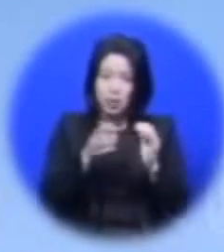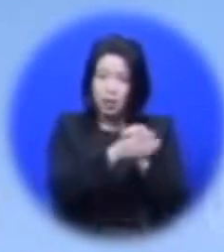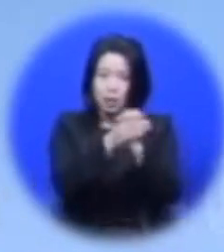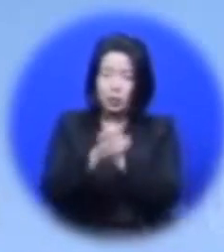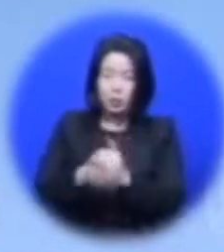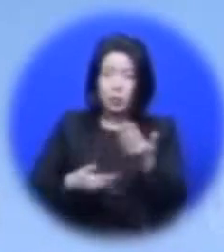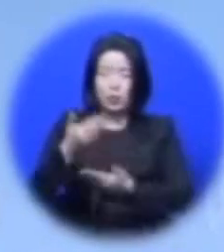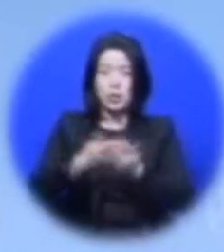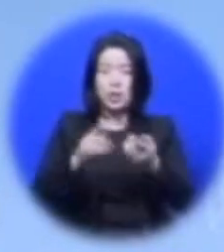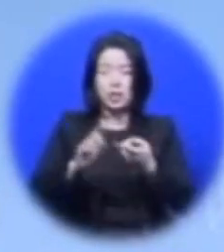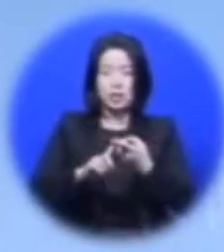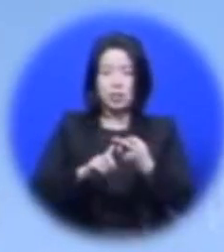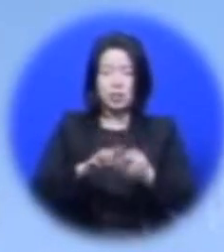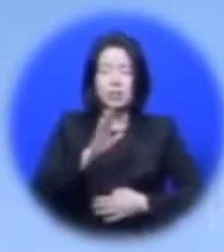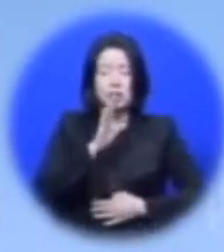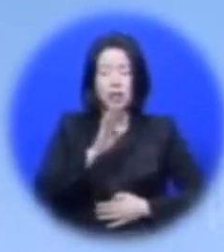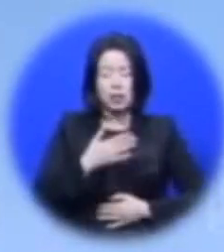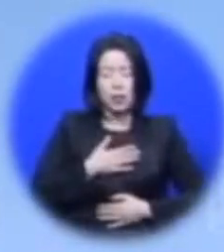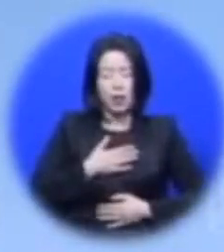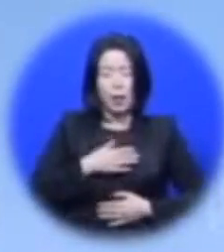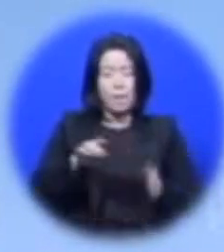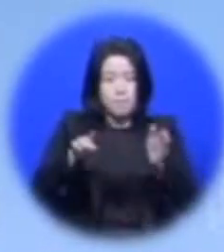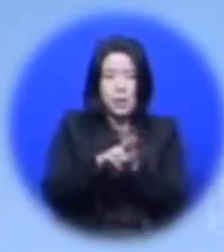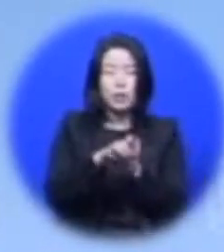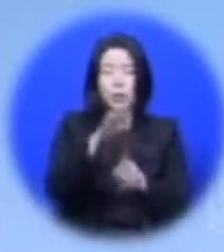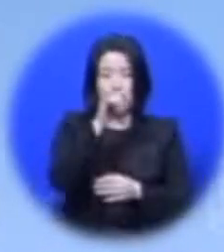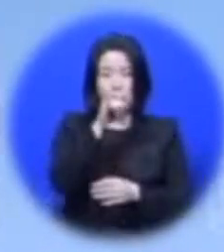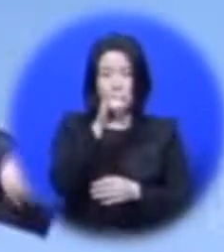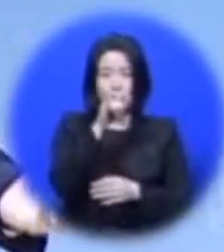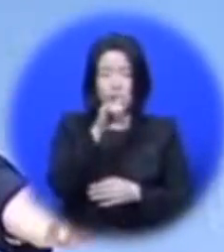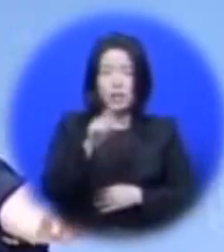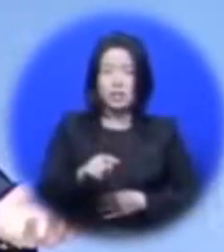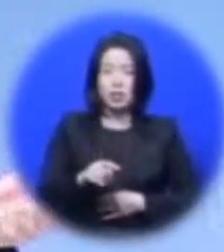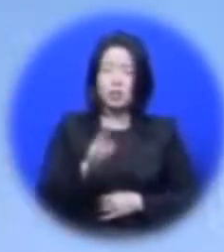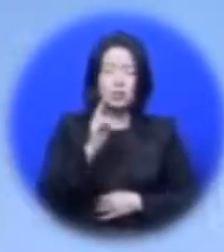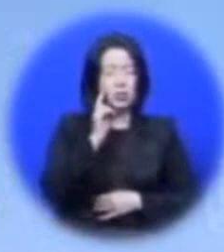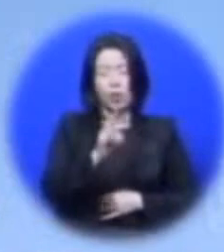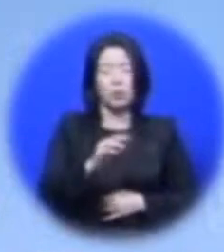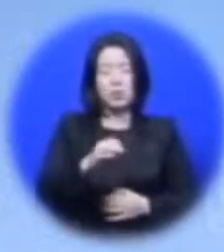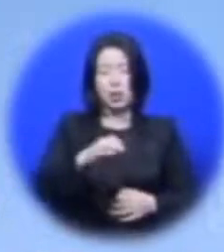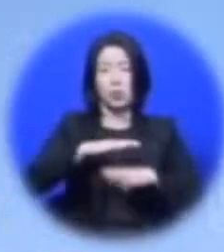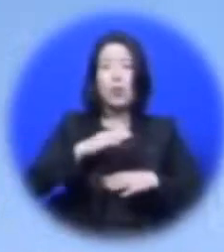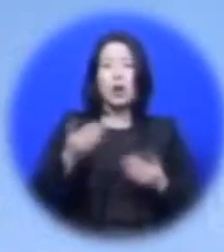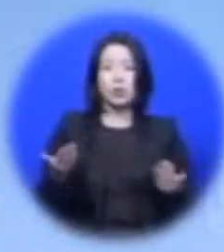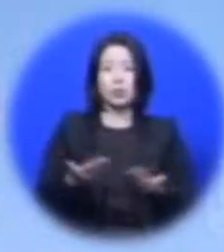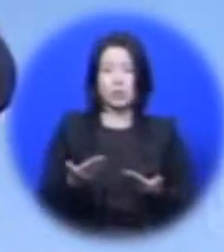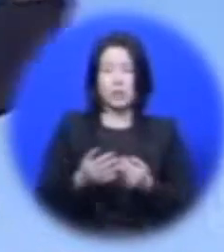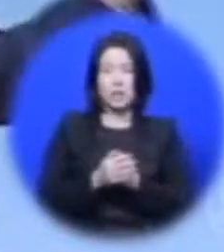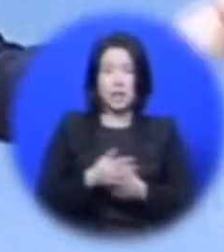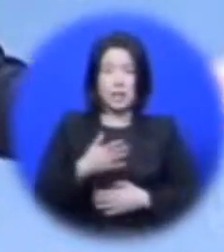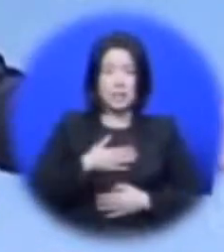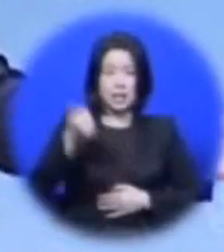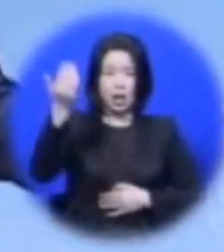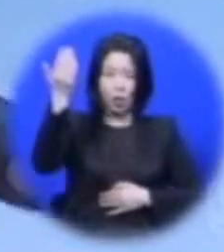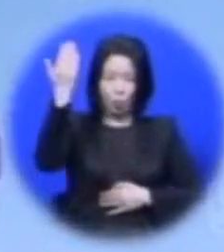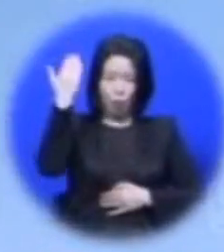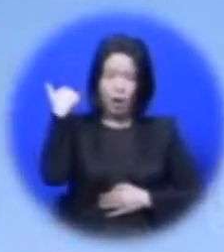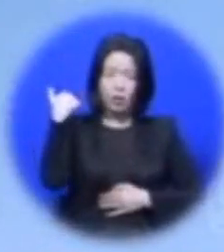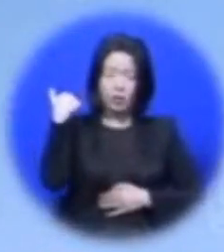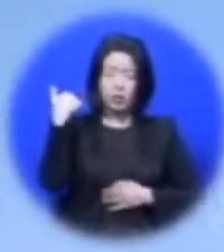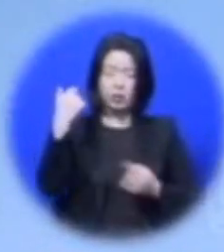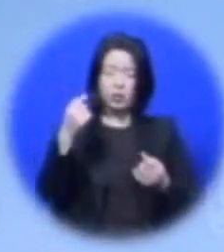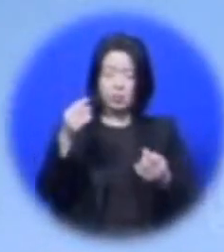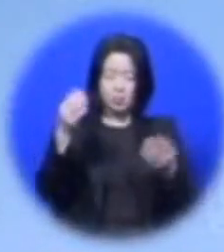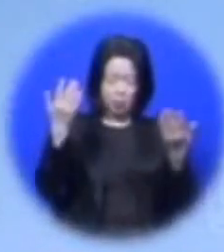내가 정말 믿고 있다. 이건 너무너무 놀라운 일이잖아요. 제 과거를 가만히